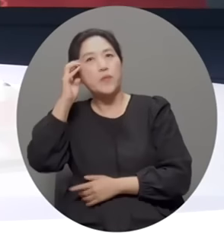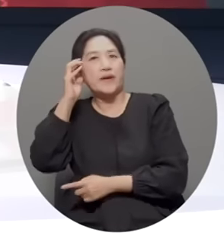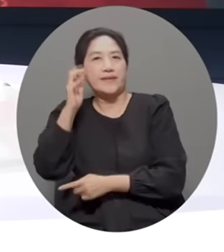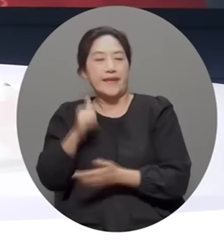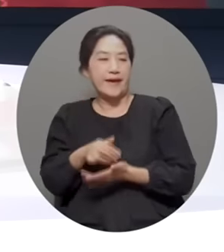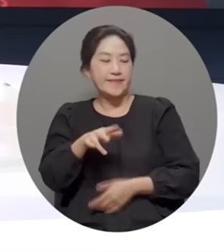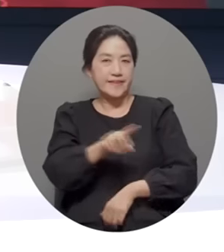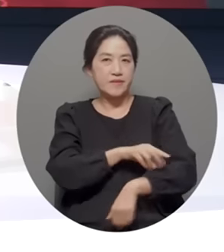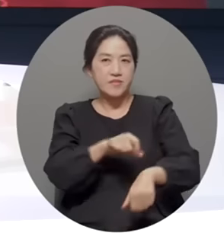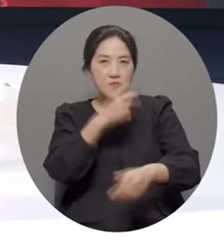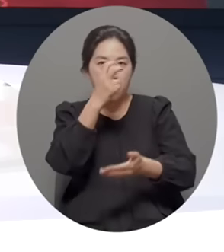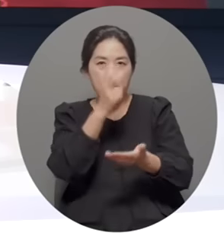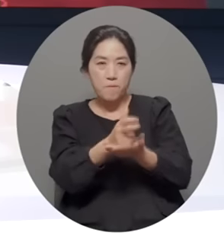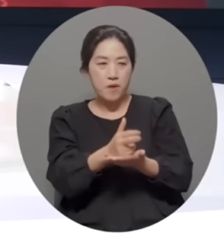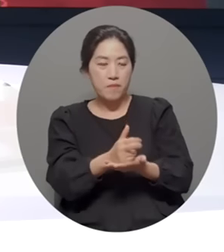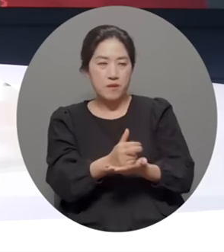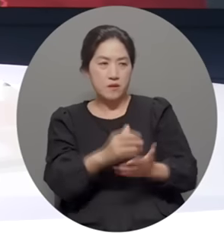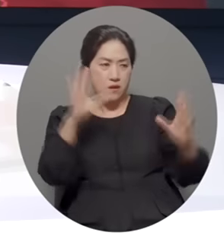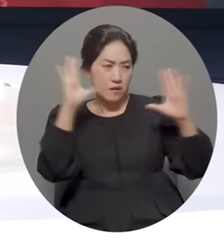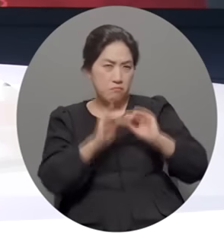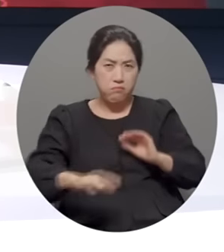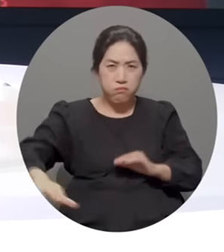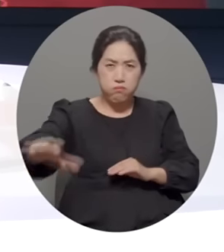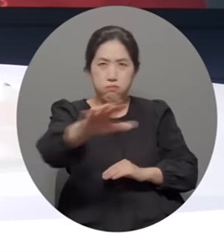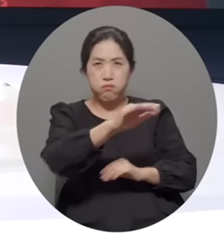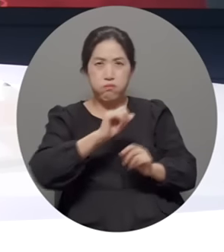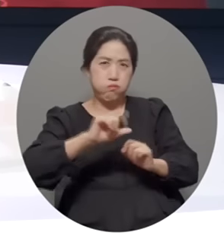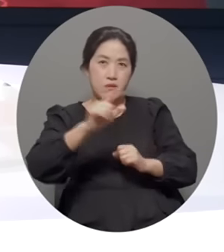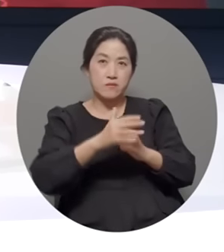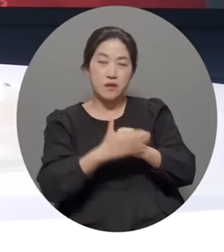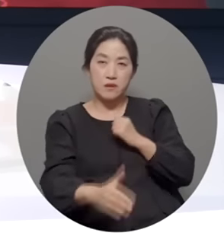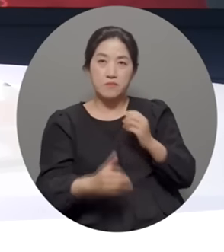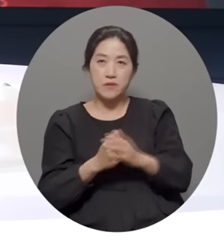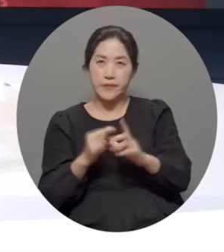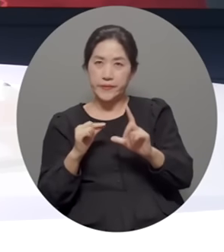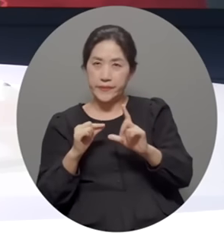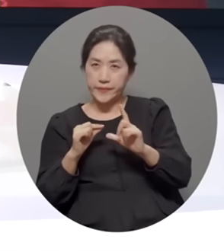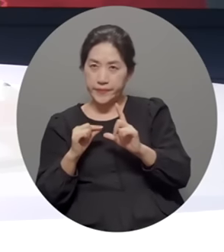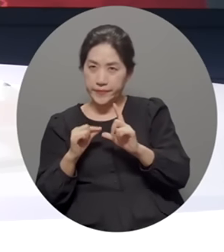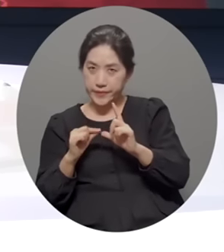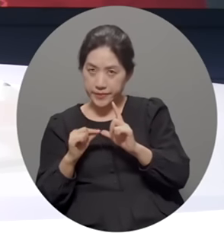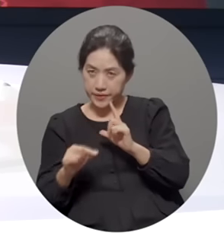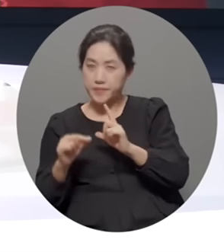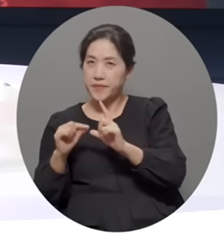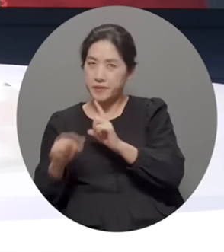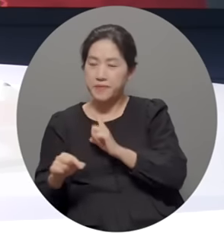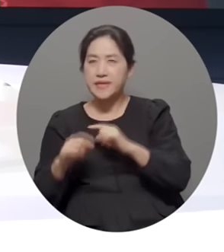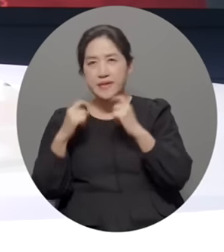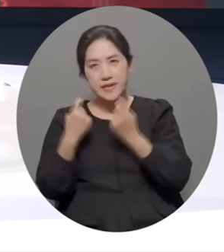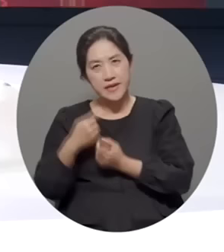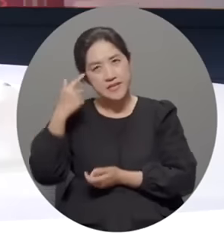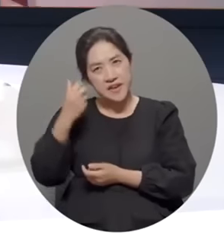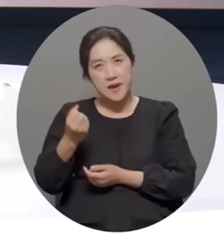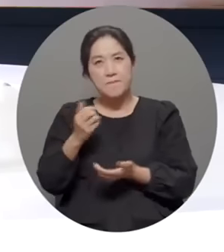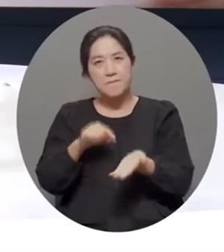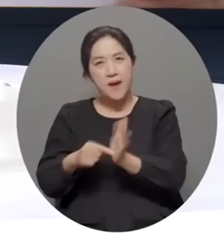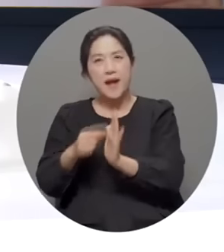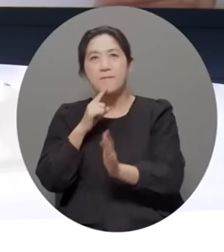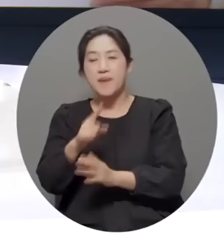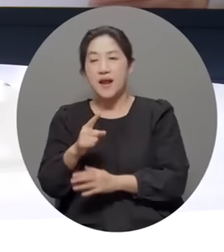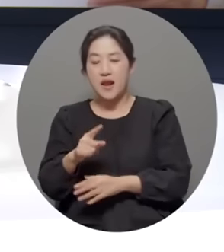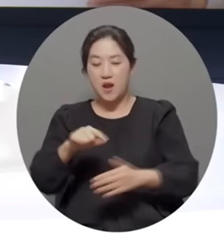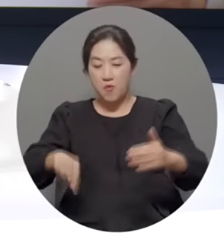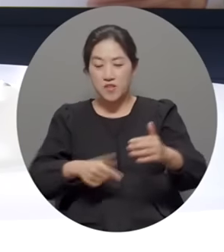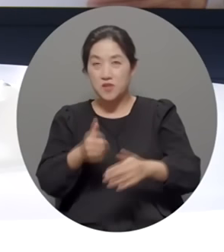대한 찬성 여론이 워낙 높기 때문인데요. 지극히 일부 의원이 개별적인 의견을 내고 있다는 원내대표의 말과는